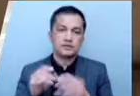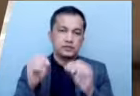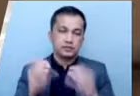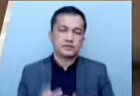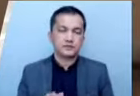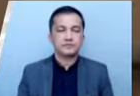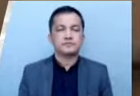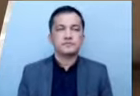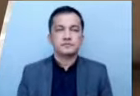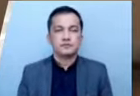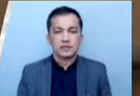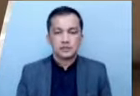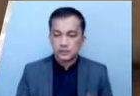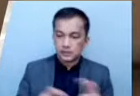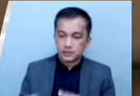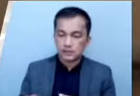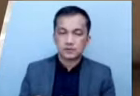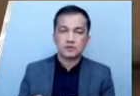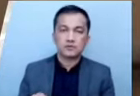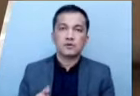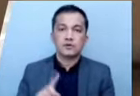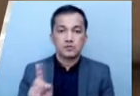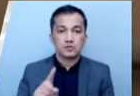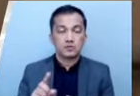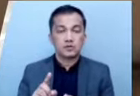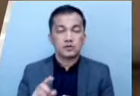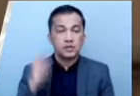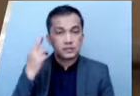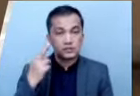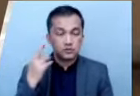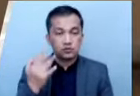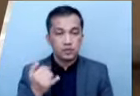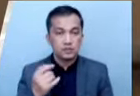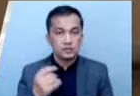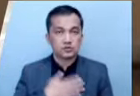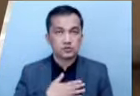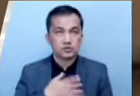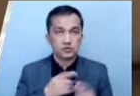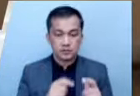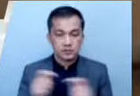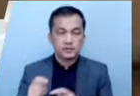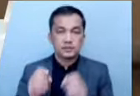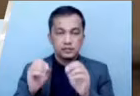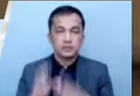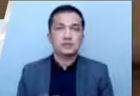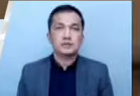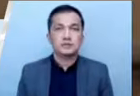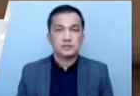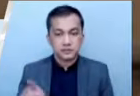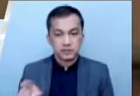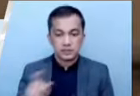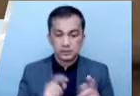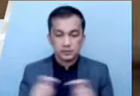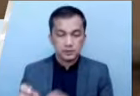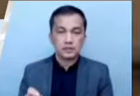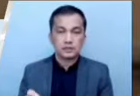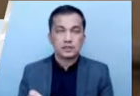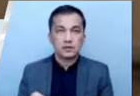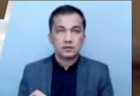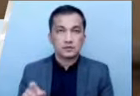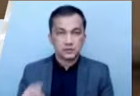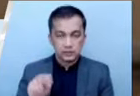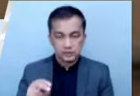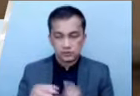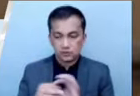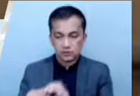tinitingnan lang po talaga natin is kung ano talaga yung reason, bakit gusto malipat ng teacher. At dun sa lilipatan, syempre, we also need to coordinate with the school